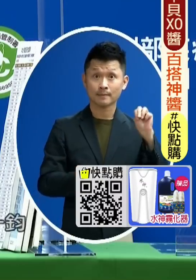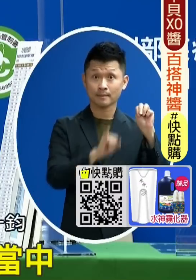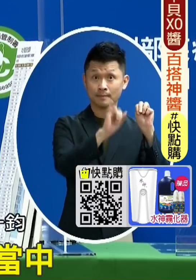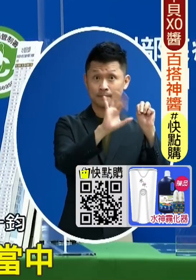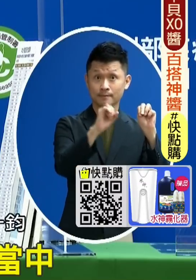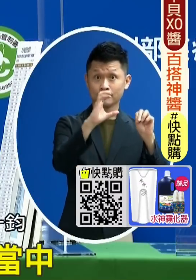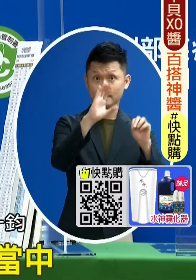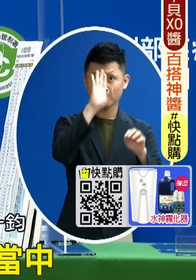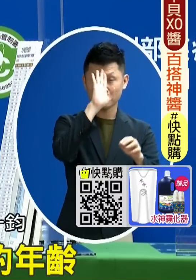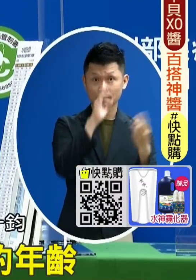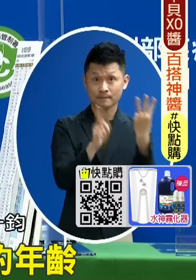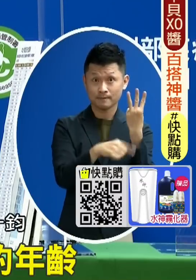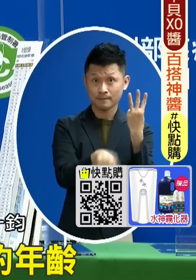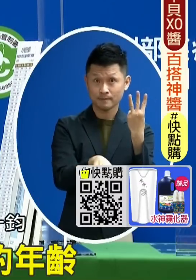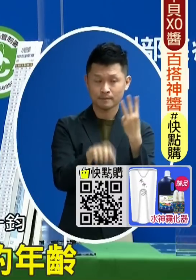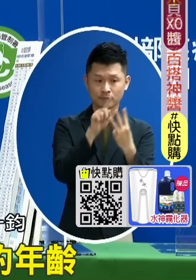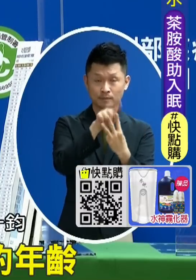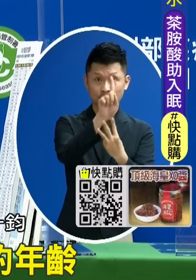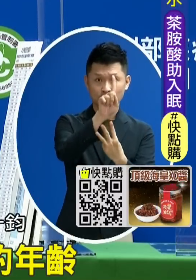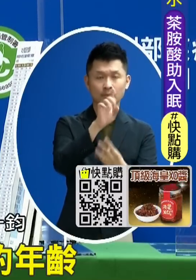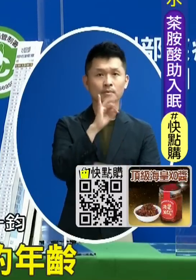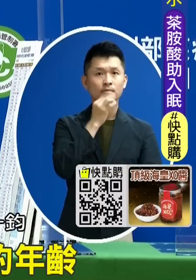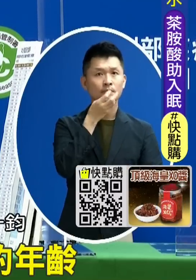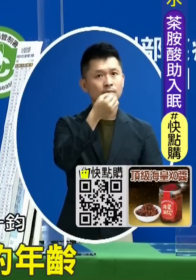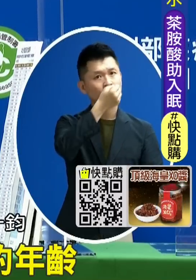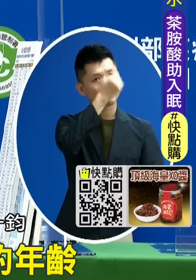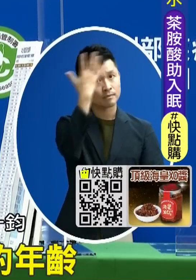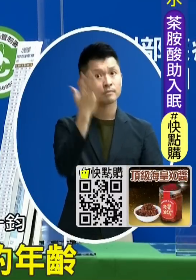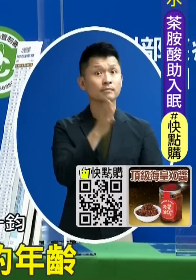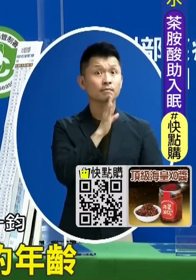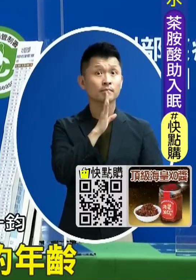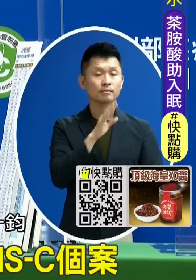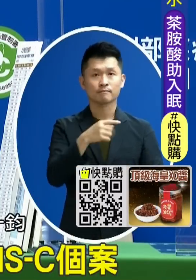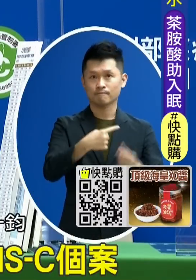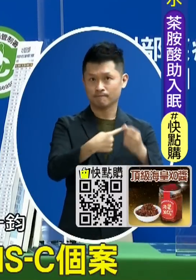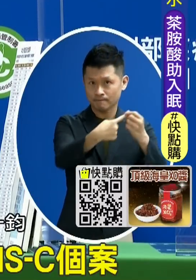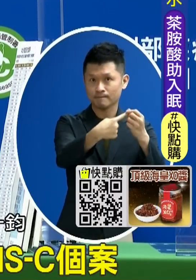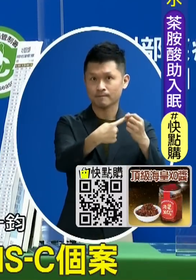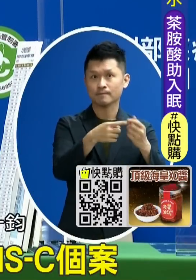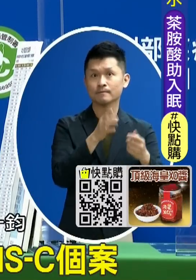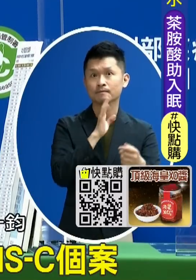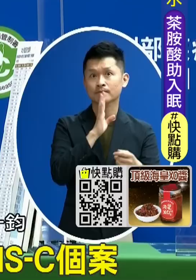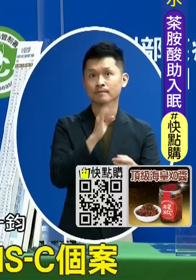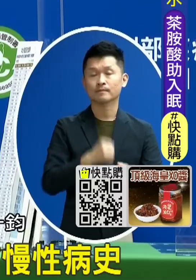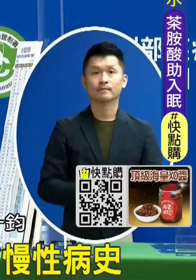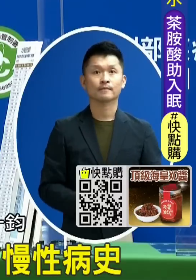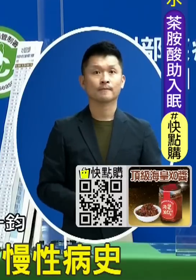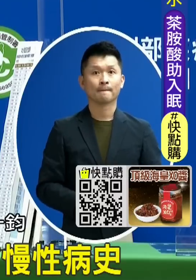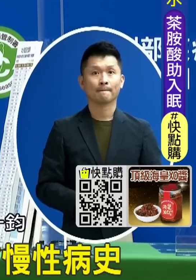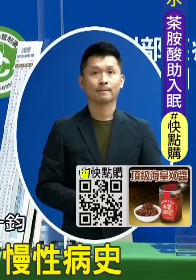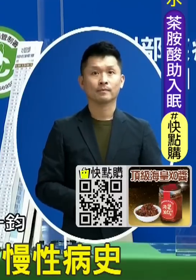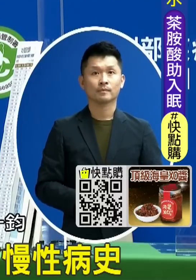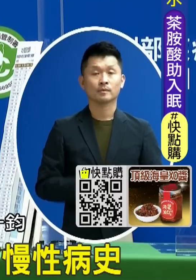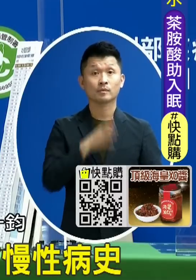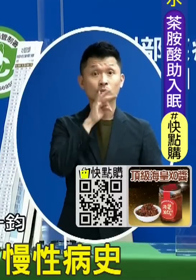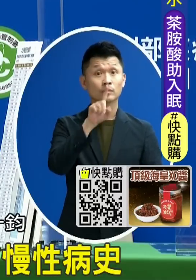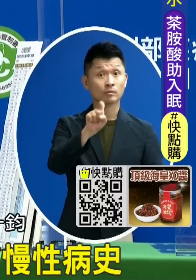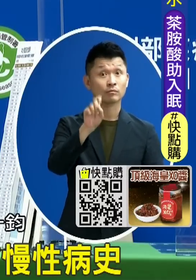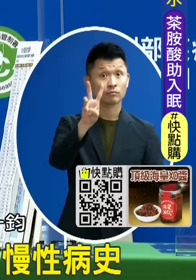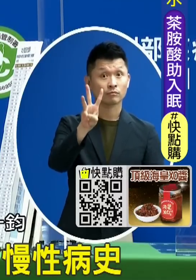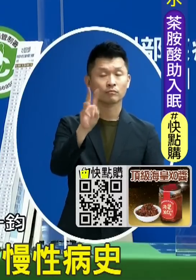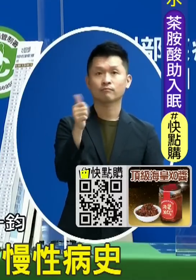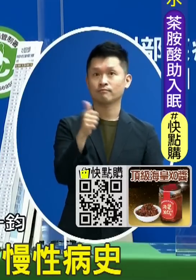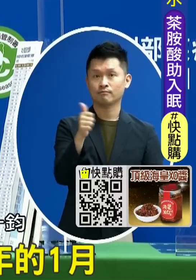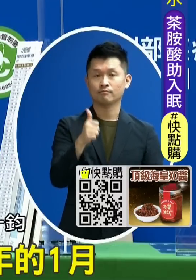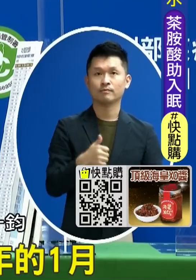C 个案当中，有一位是到这个青少年的年龄，是我们首例的青少年的 Miss C 的个案，是一个13岁的